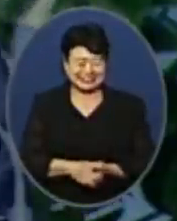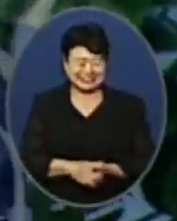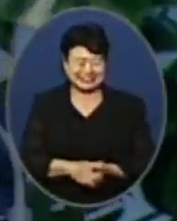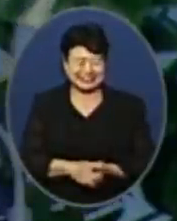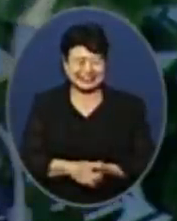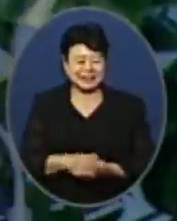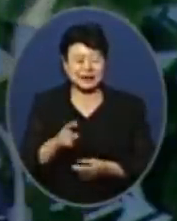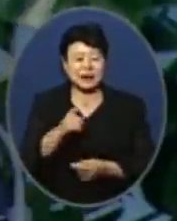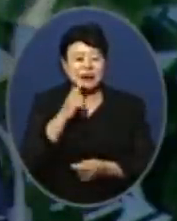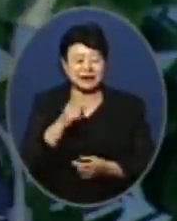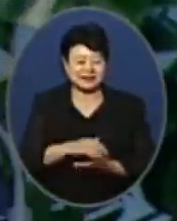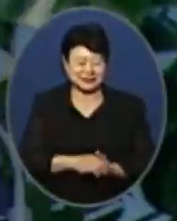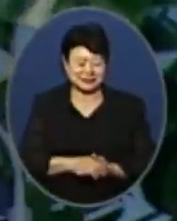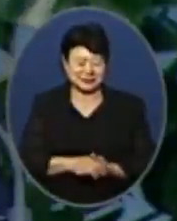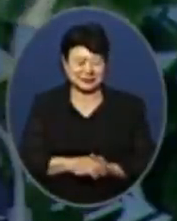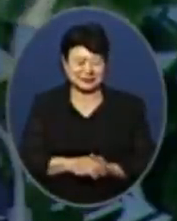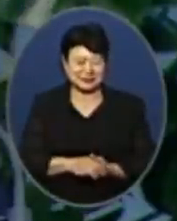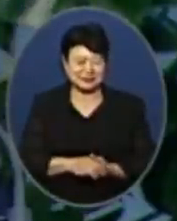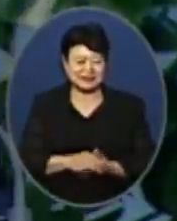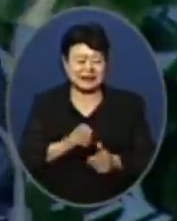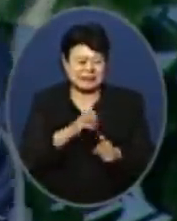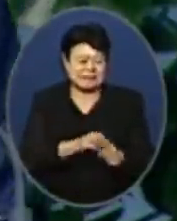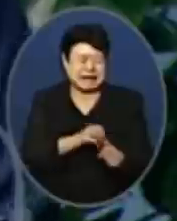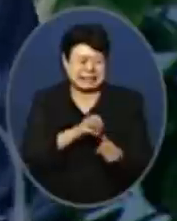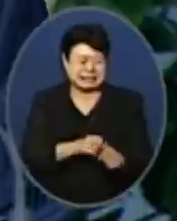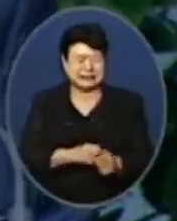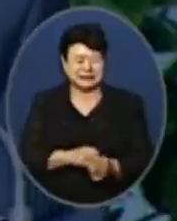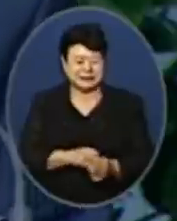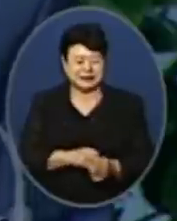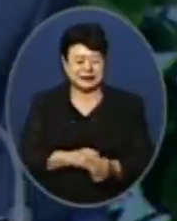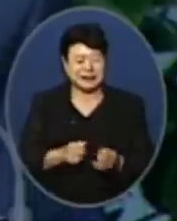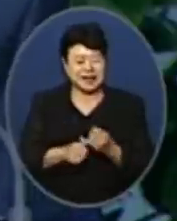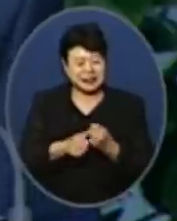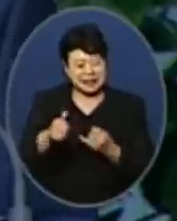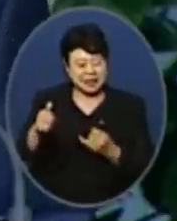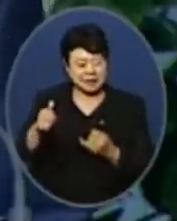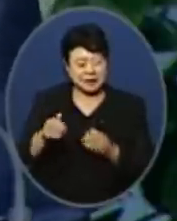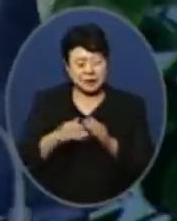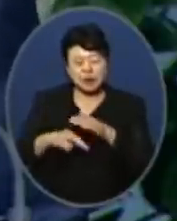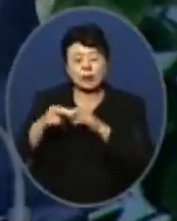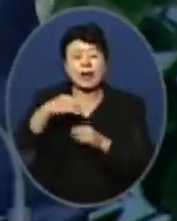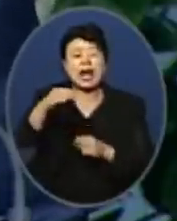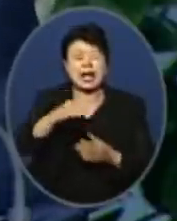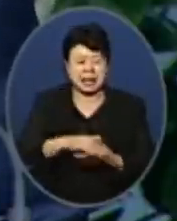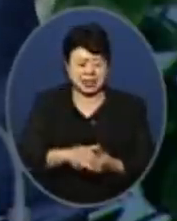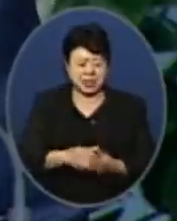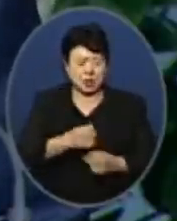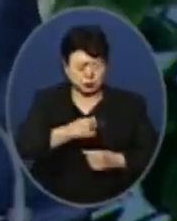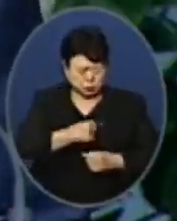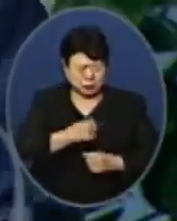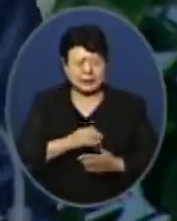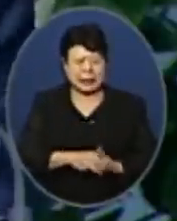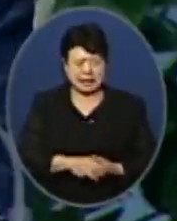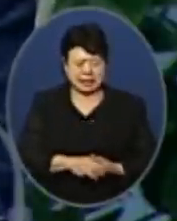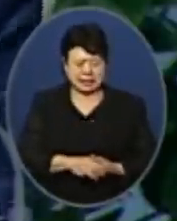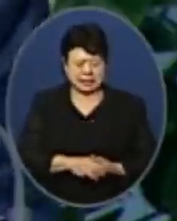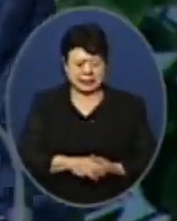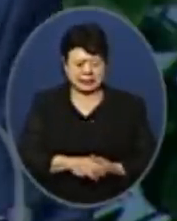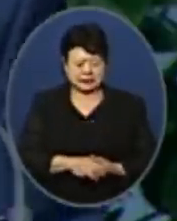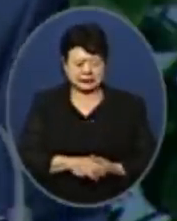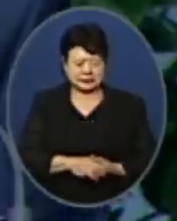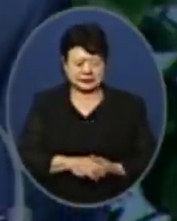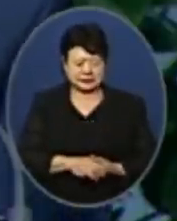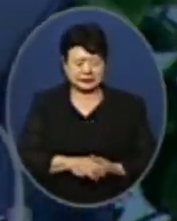그러면서 내가 뭐라고 그러는 거 하니, 그렇게 바가지 긁으면 남편이 그냥 몰래 도망갈지 모르니까 바가지 좀 그만 긁으라고